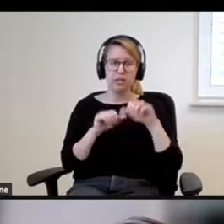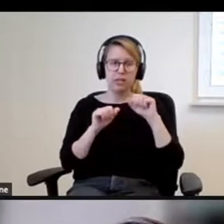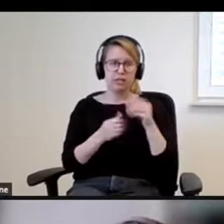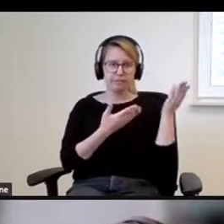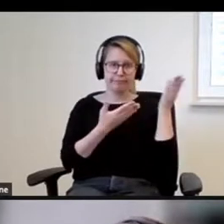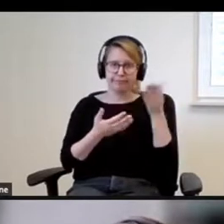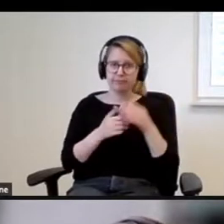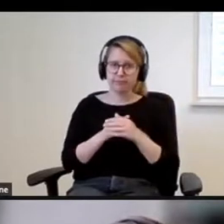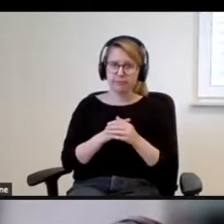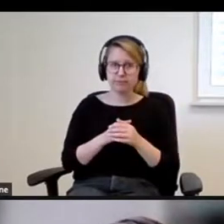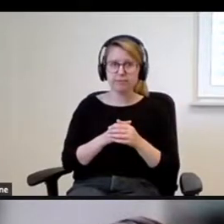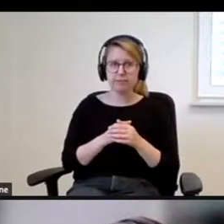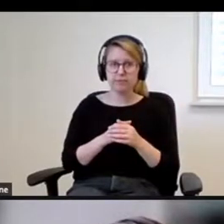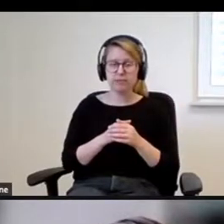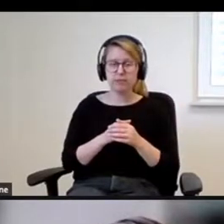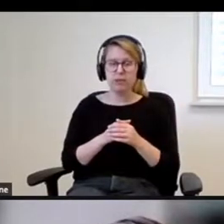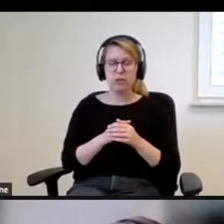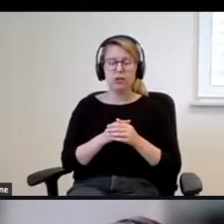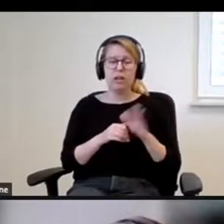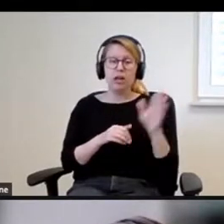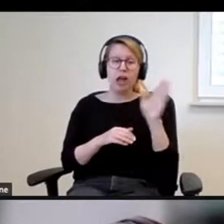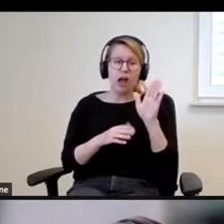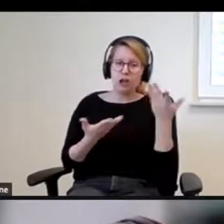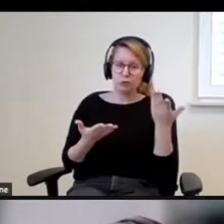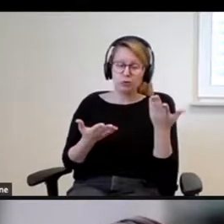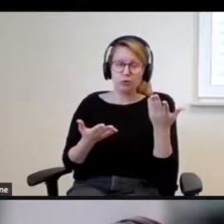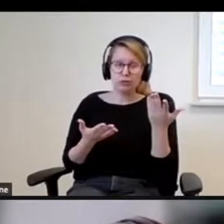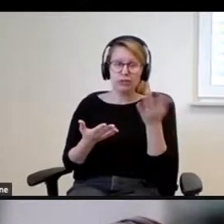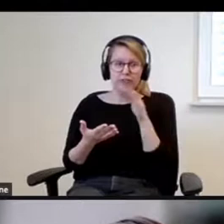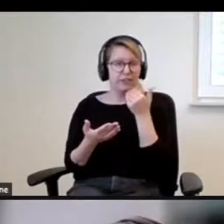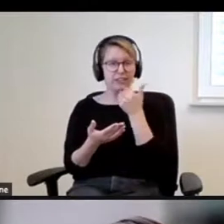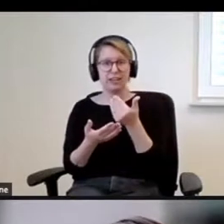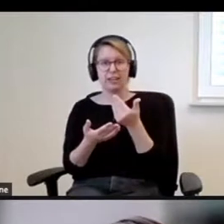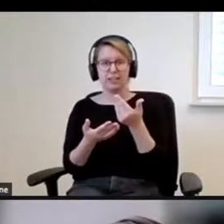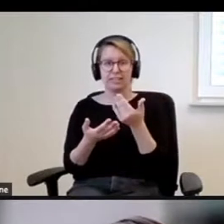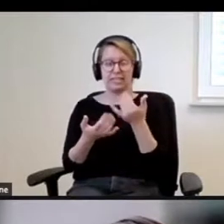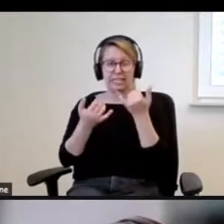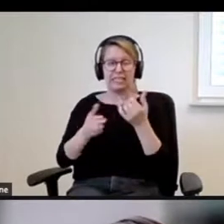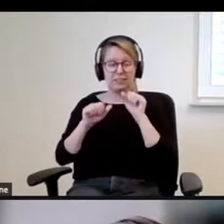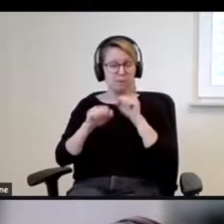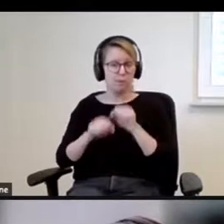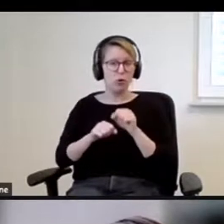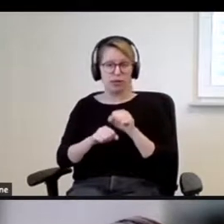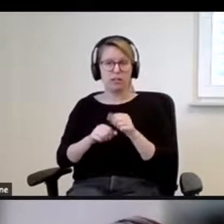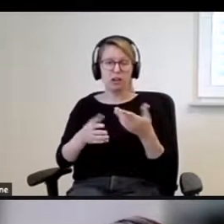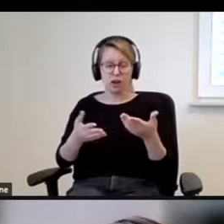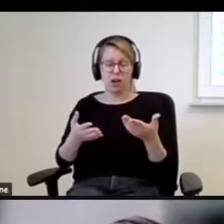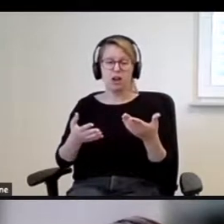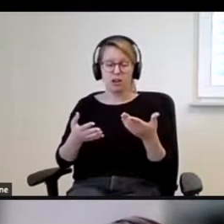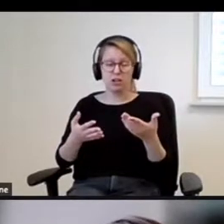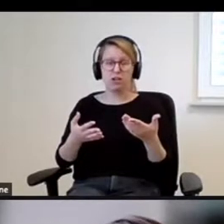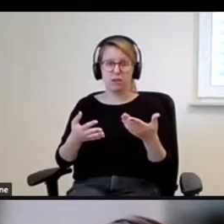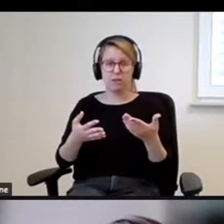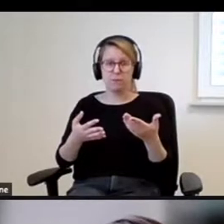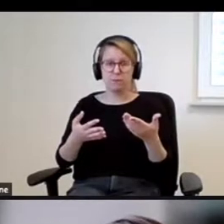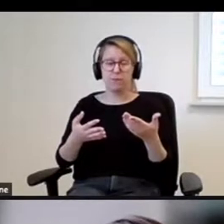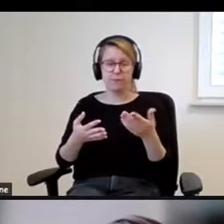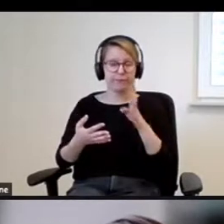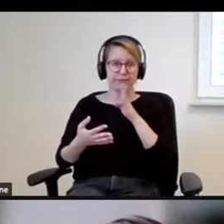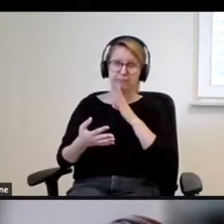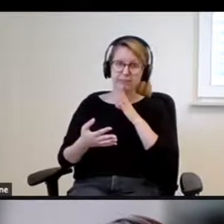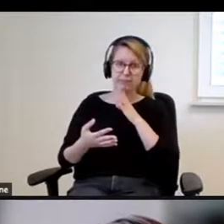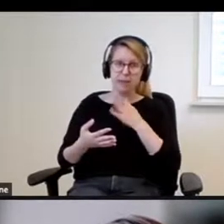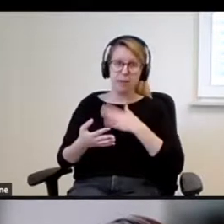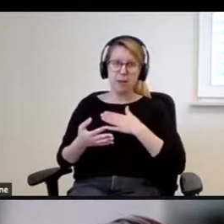tous et merci de m'avoir. Enfin, je suis Nicolas Nilsman, président d'une ONG qui